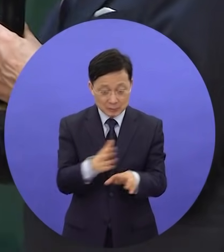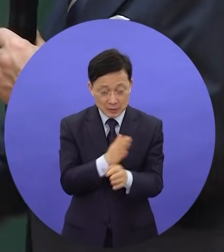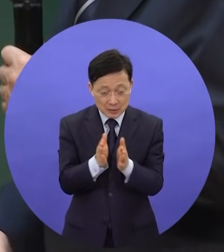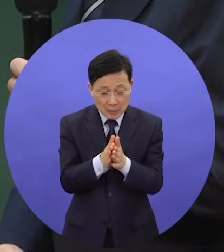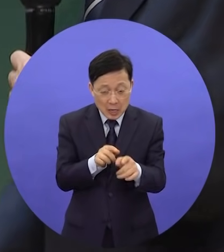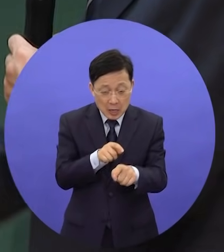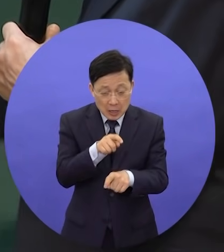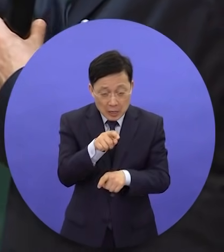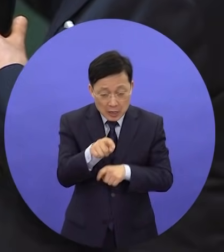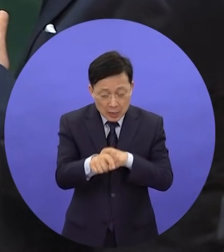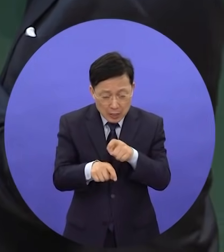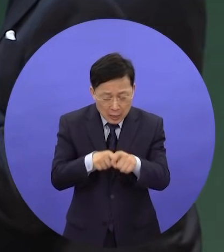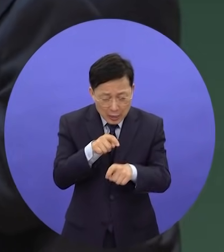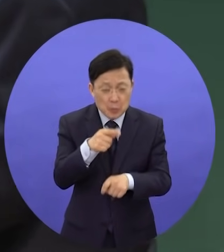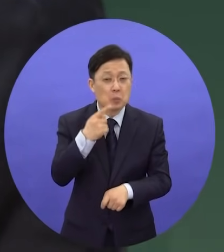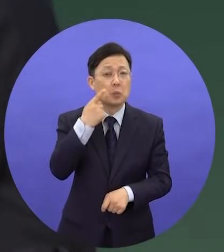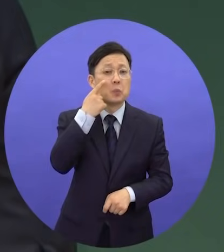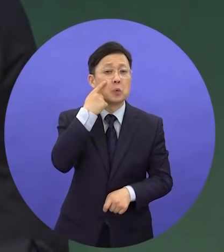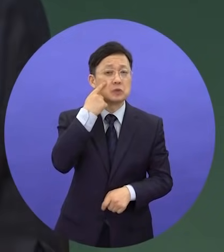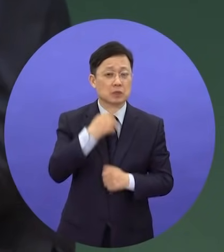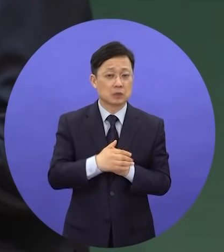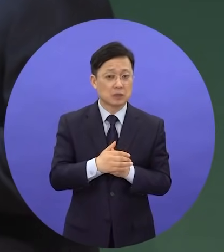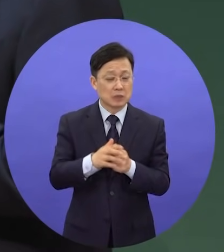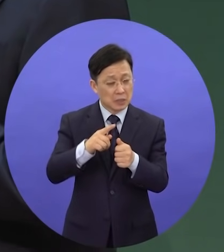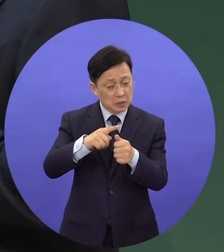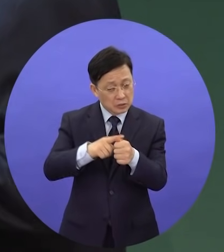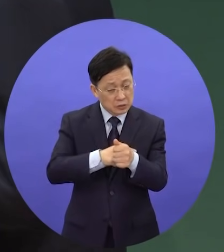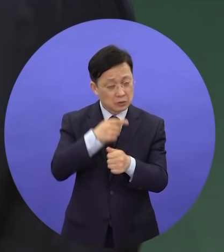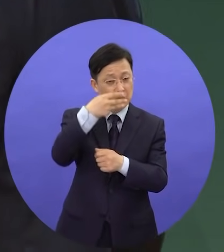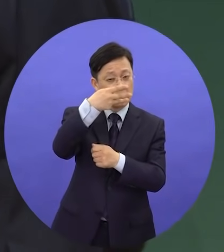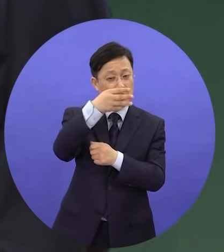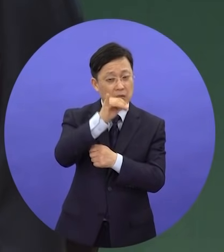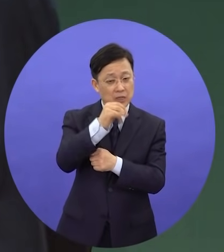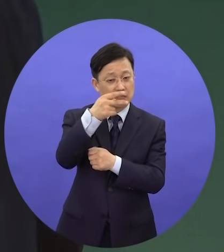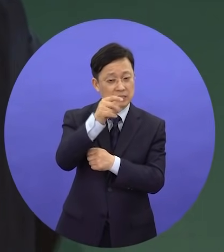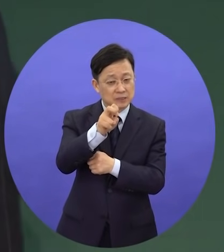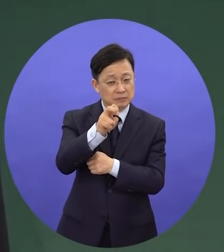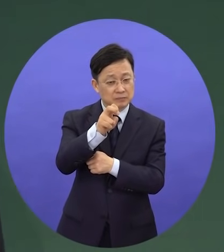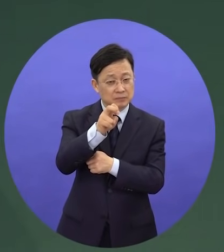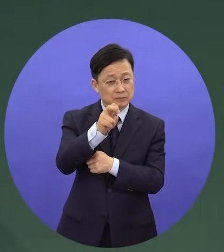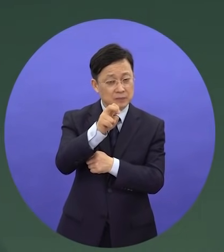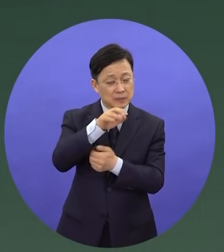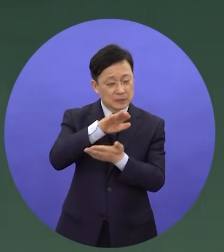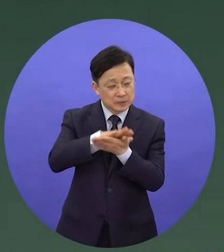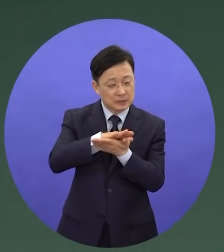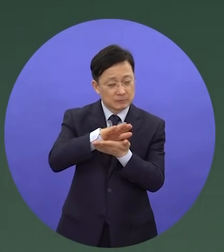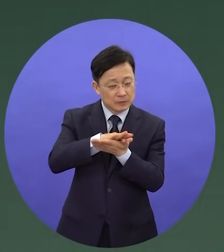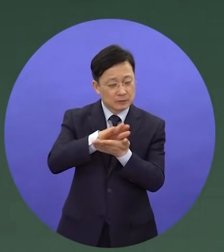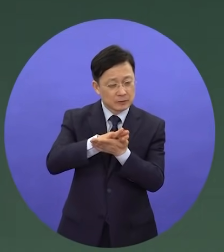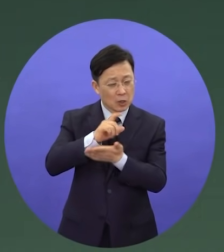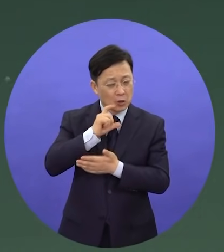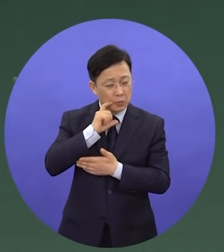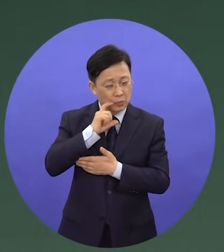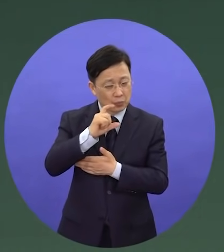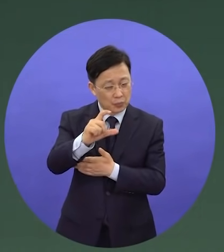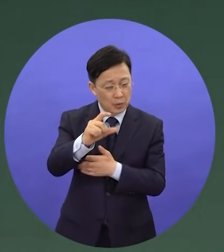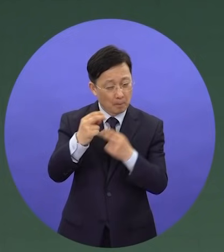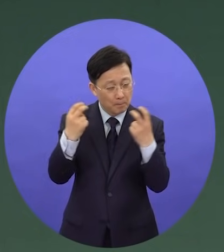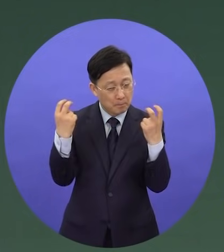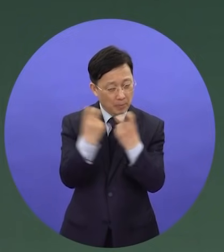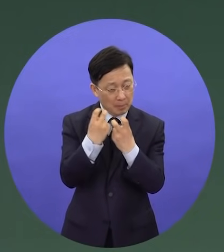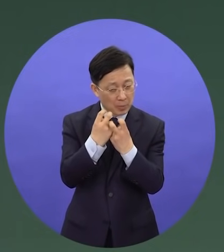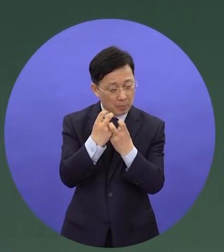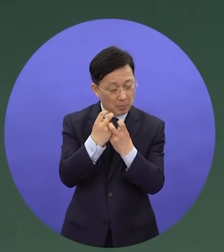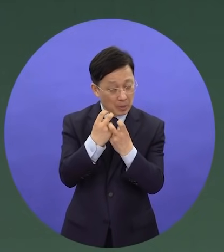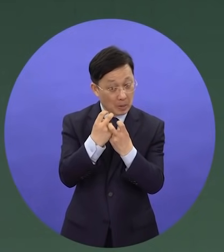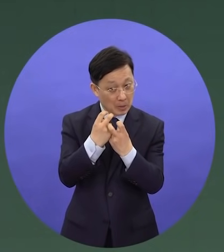its own. 안 나서도 중요한 게 리듬을 딱 찾아내. That even if you don't get well, the important thing is to find your rhythm. Oh, this is what I need to do